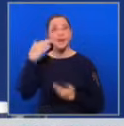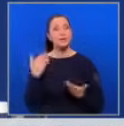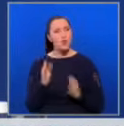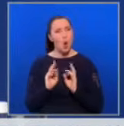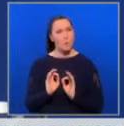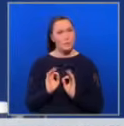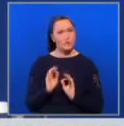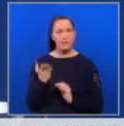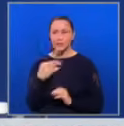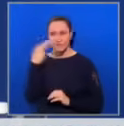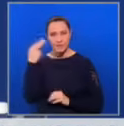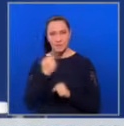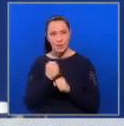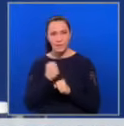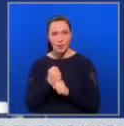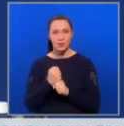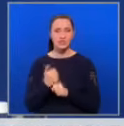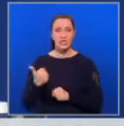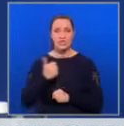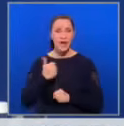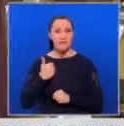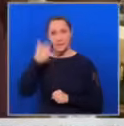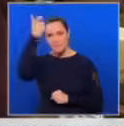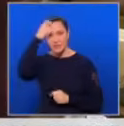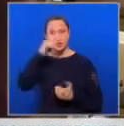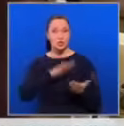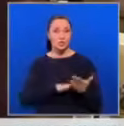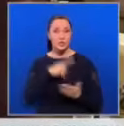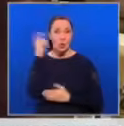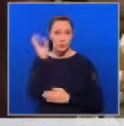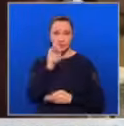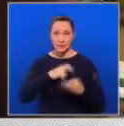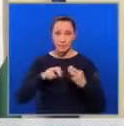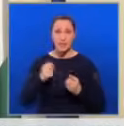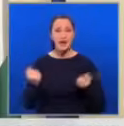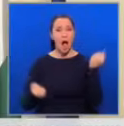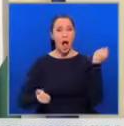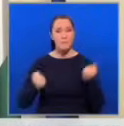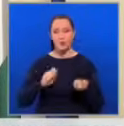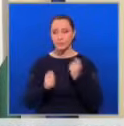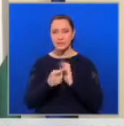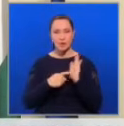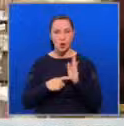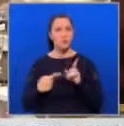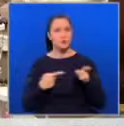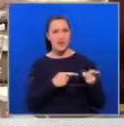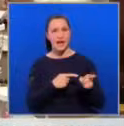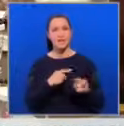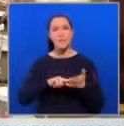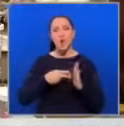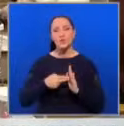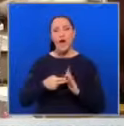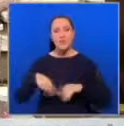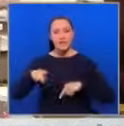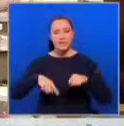обикновено тези компании работят с изрядни митнически документи 100% проверка на камионите промени в закона проследяване на моделите на